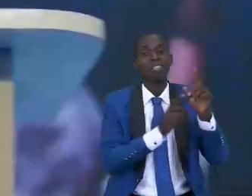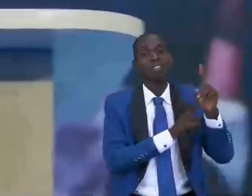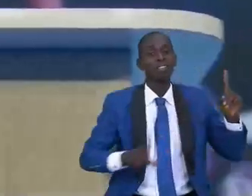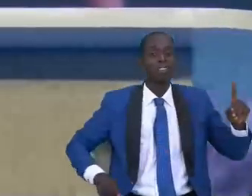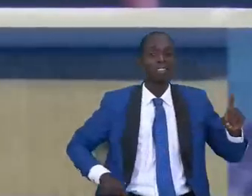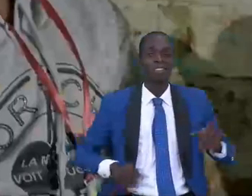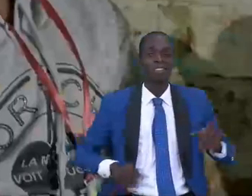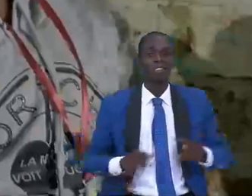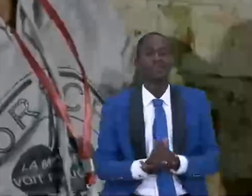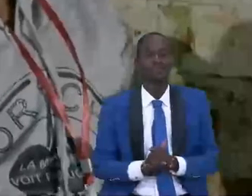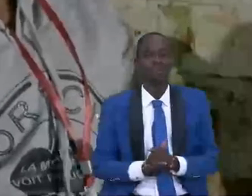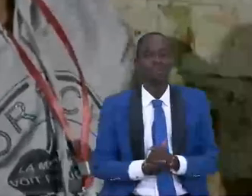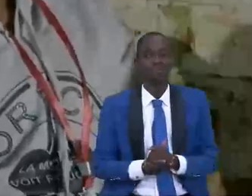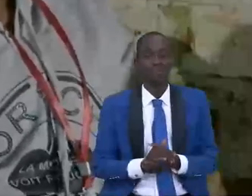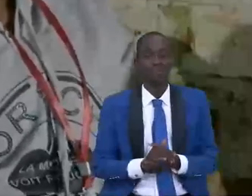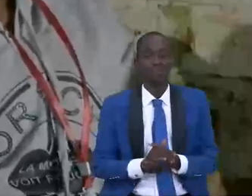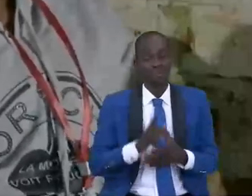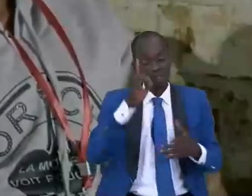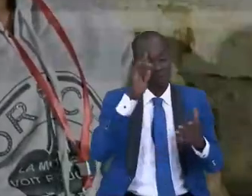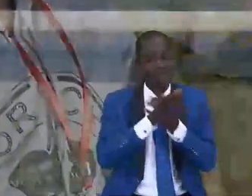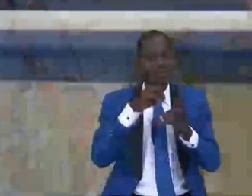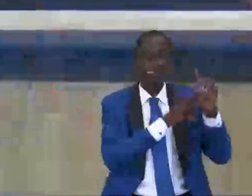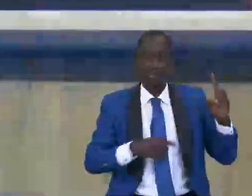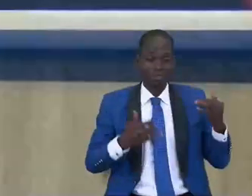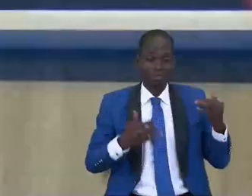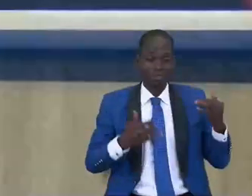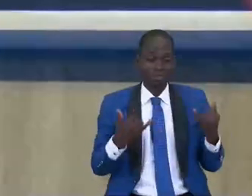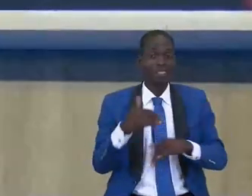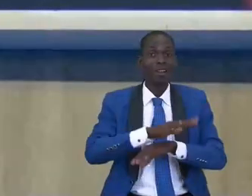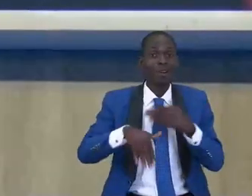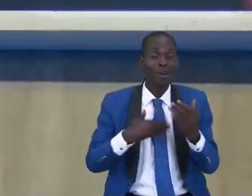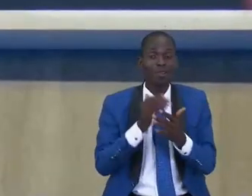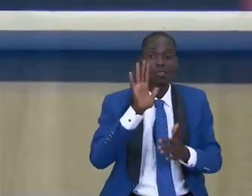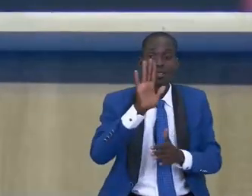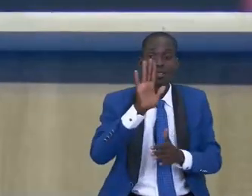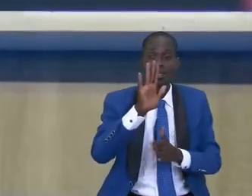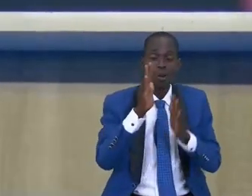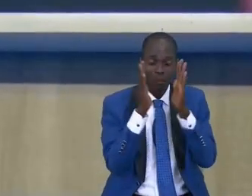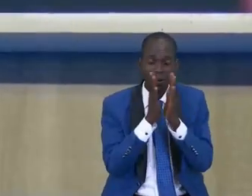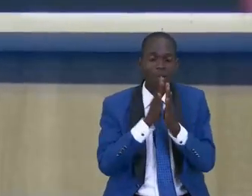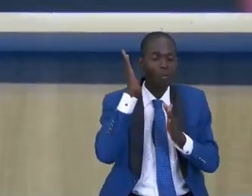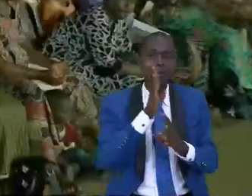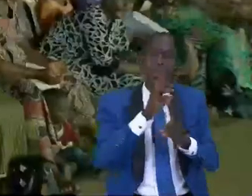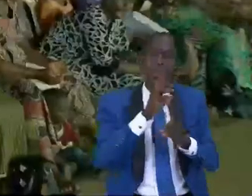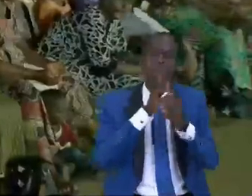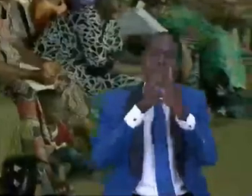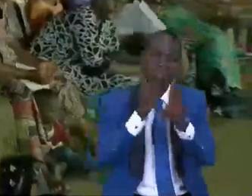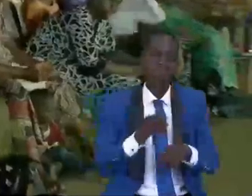Gloire à Dieu. Mets ta confiance à Dieu ce jour et toutes tes prières seront exaucées.